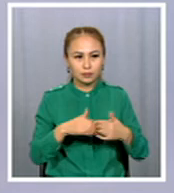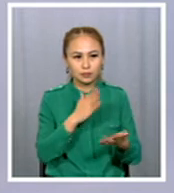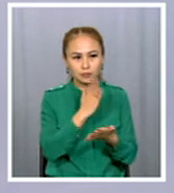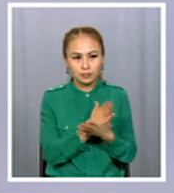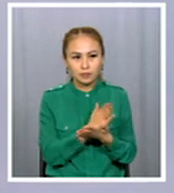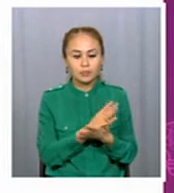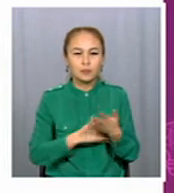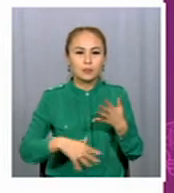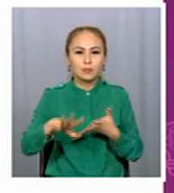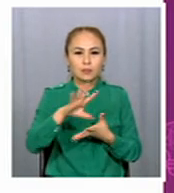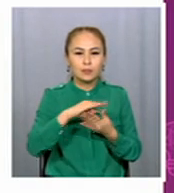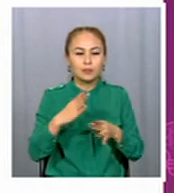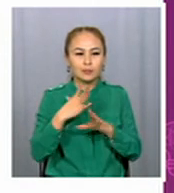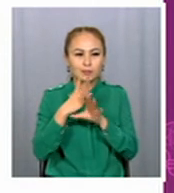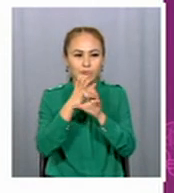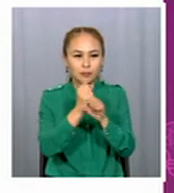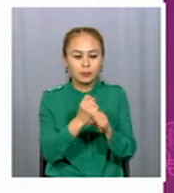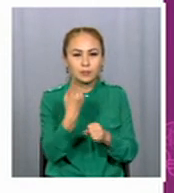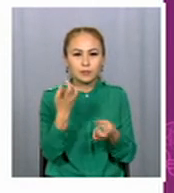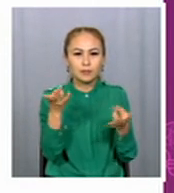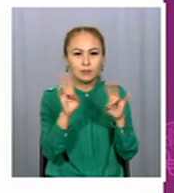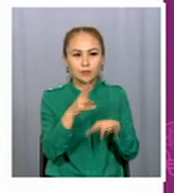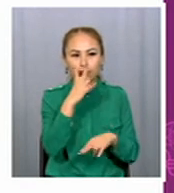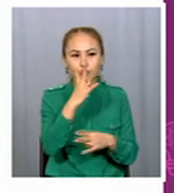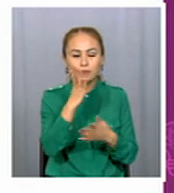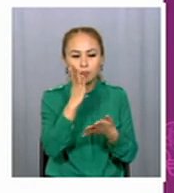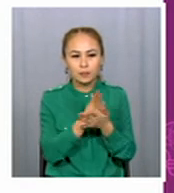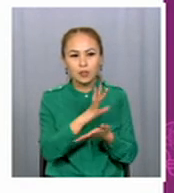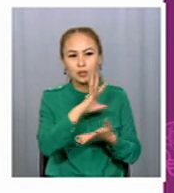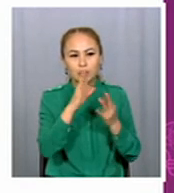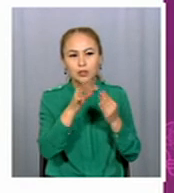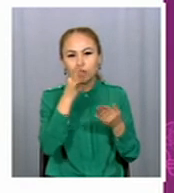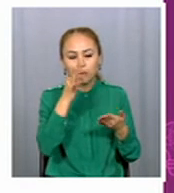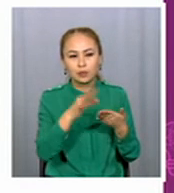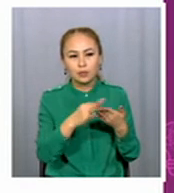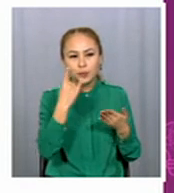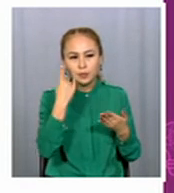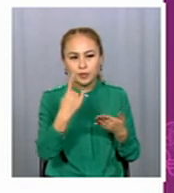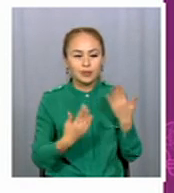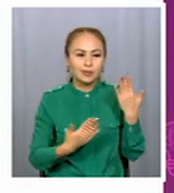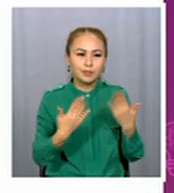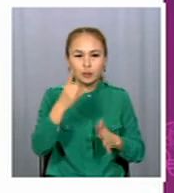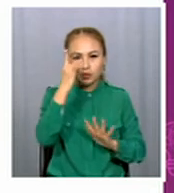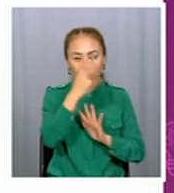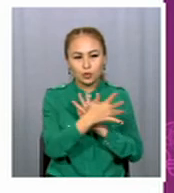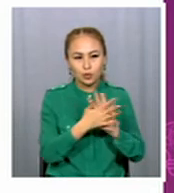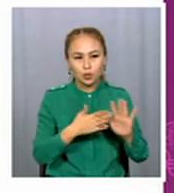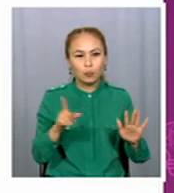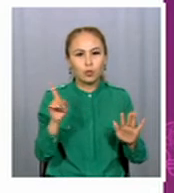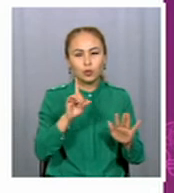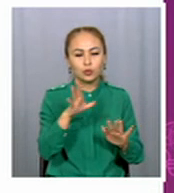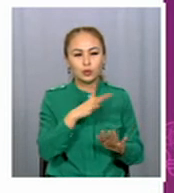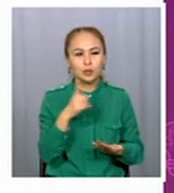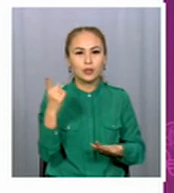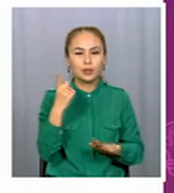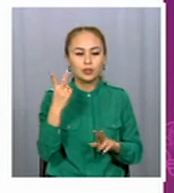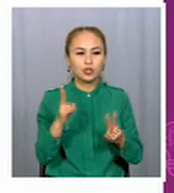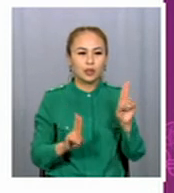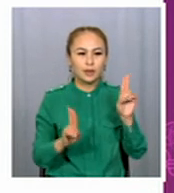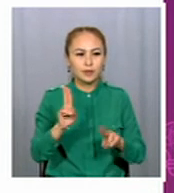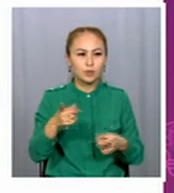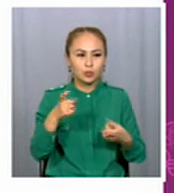барлығын қысқартып, балалар, бір қалғанын көреміз. Сонда жауабы 1. Немесе түсінікті болу үшін екінші әдіс бойынша қараңыздаршы,